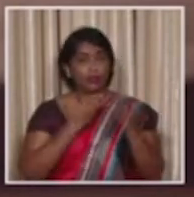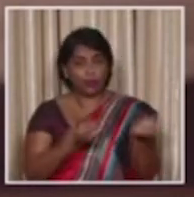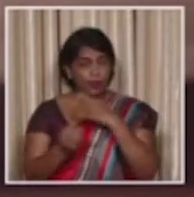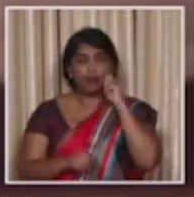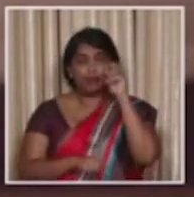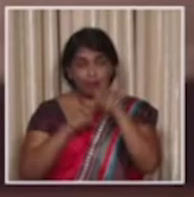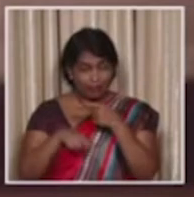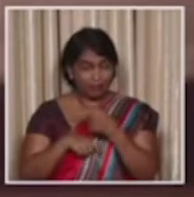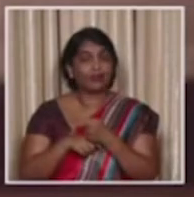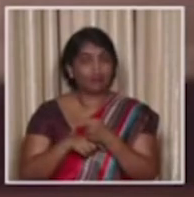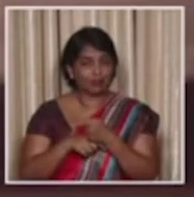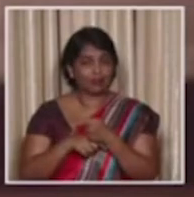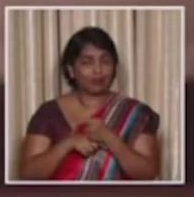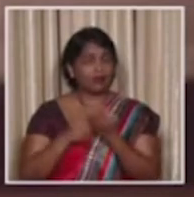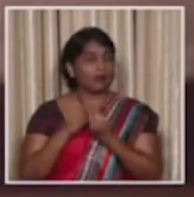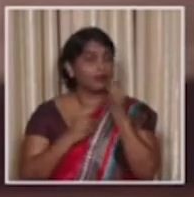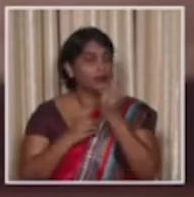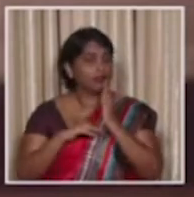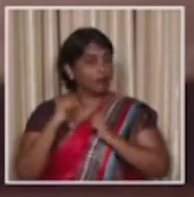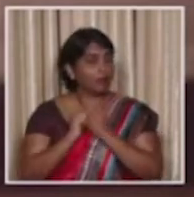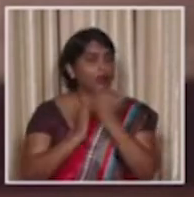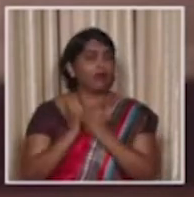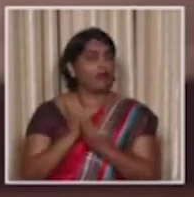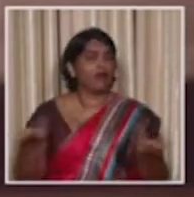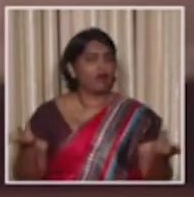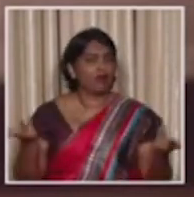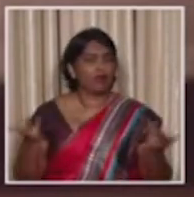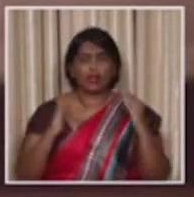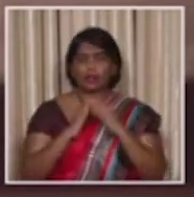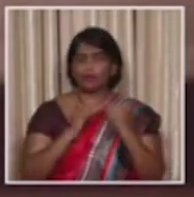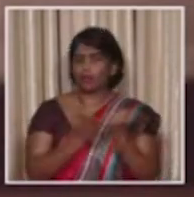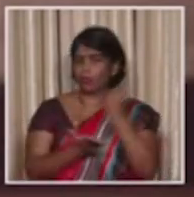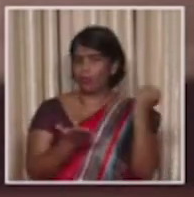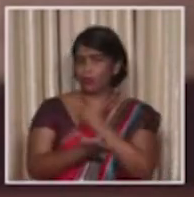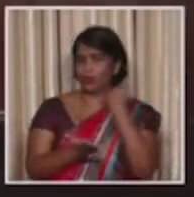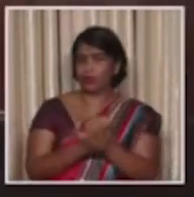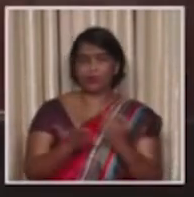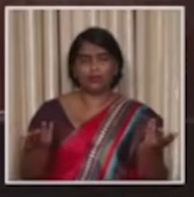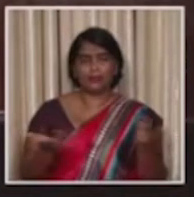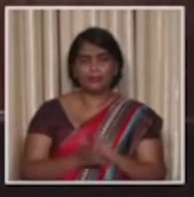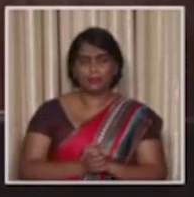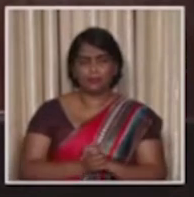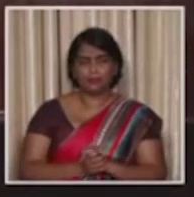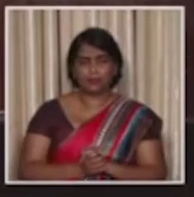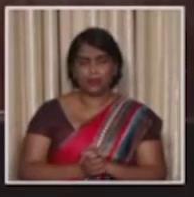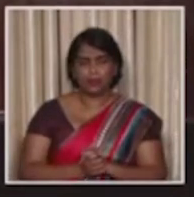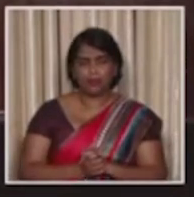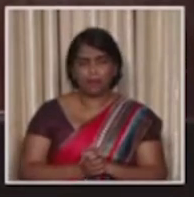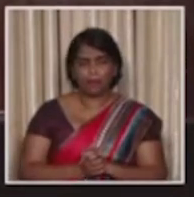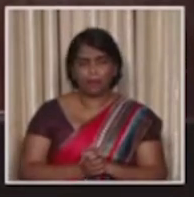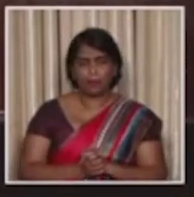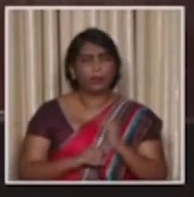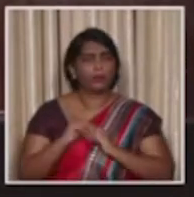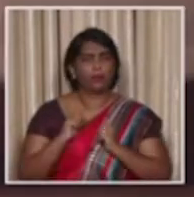නිවාස නිවැසියන් සඳහා ලබා දෙන්න වැඩපිළිවෙළ මොකද සකස් කරලා තියෙන්නේ? දැන් නිවාස කොච්චර අයින් කරලා තියෙනවා? නිවාස ප්‍රශ්නයක් නෙවෙයි ඔබතුමා ඇහුවේ. ඒ සඳහා ඔබතුමාලා